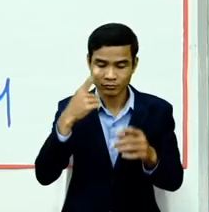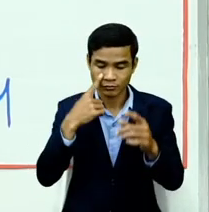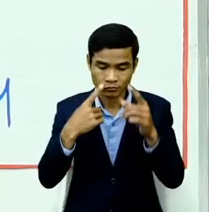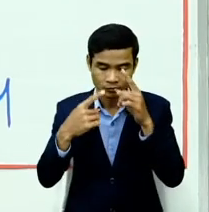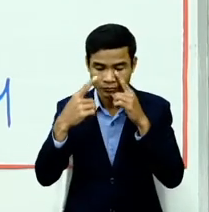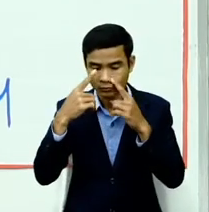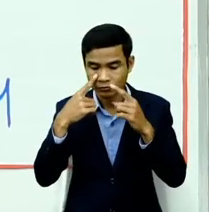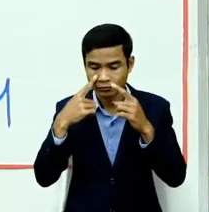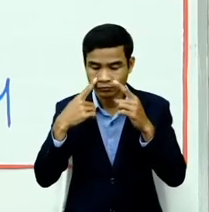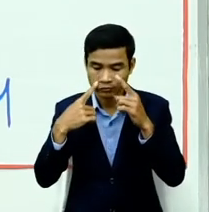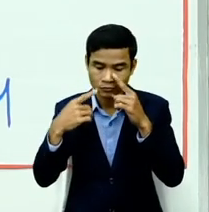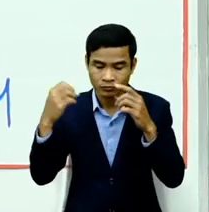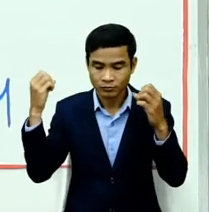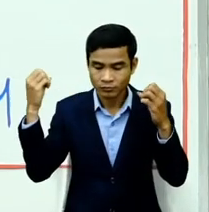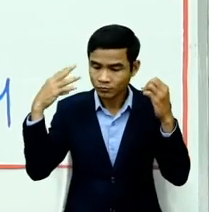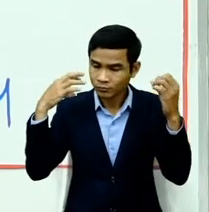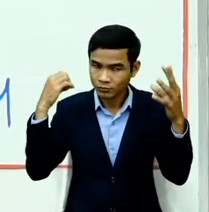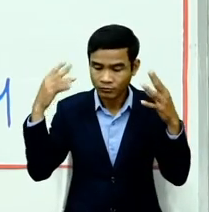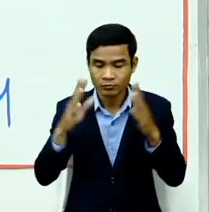ចានារីបរទេះកោរំពេហារេរីពីលើរទេះចាបន្តទៀតរៃហារេរីពីលើរទេះដែរចាបន្តអរៃយំរងំ